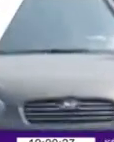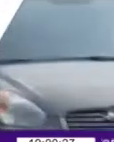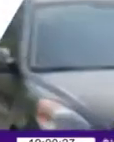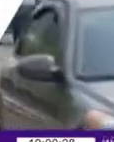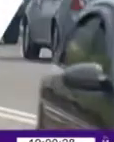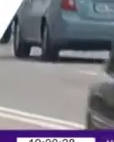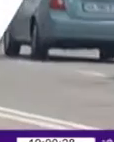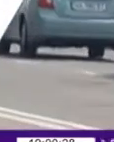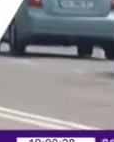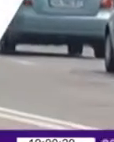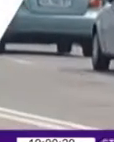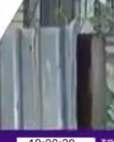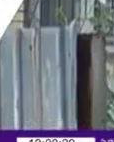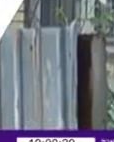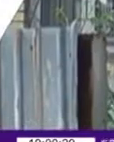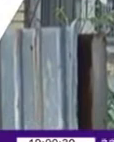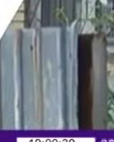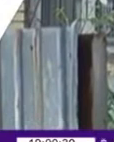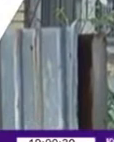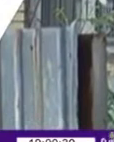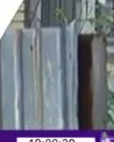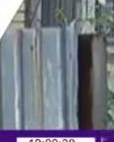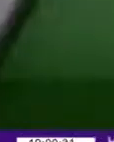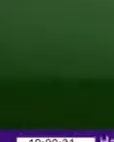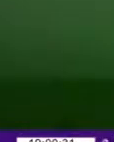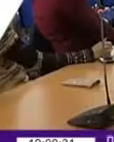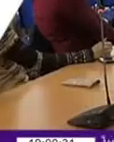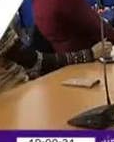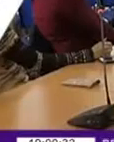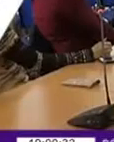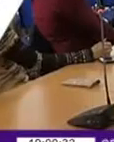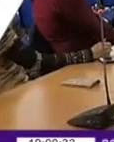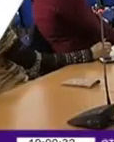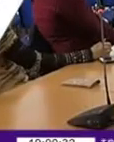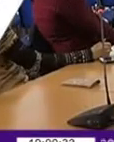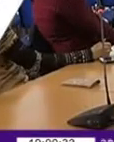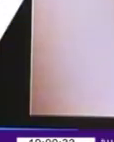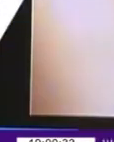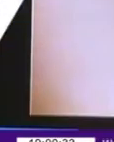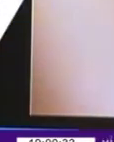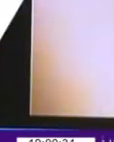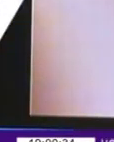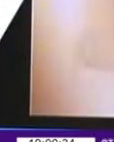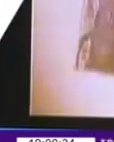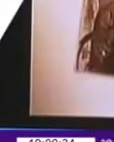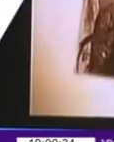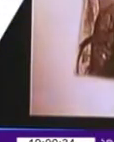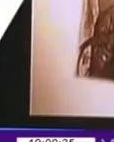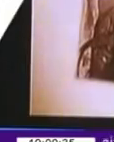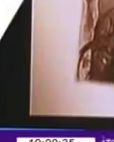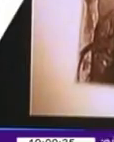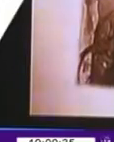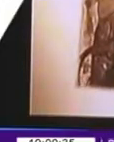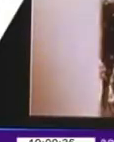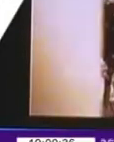газу наблизилась до цін на бензин. Що буде далі? На чию честь назвали вулицю? У Києві з'являться відеоролики